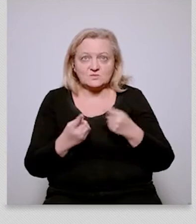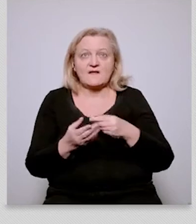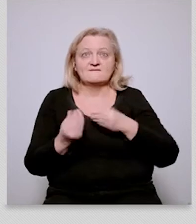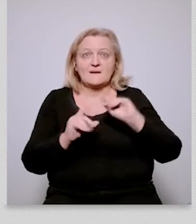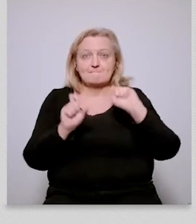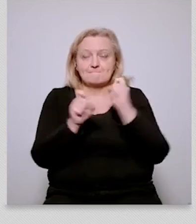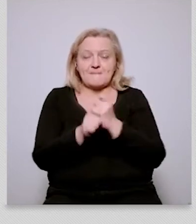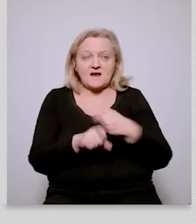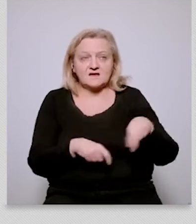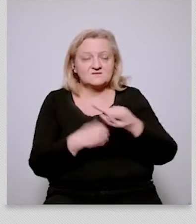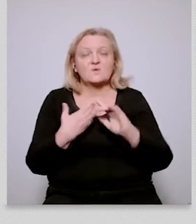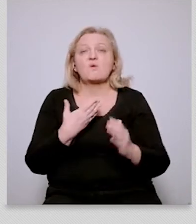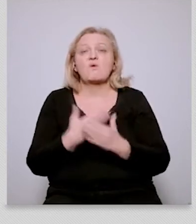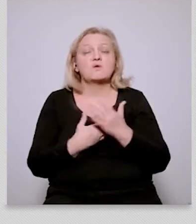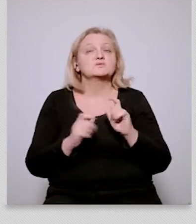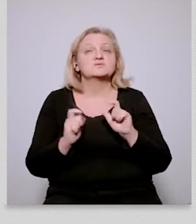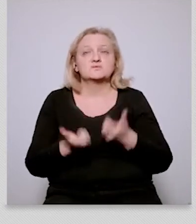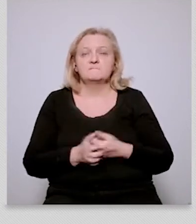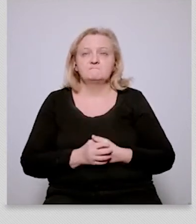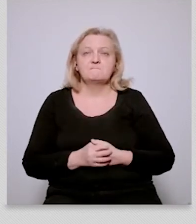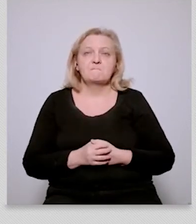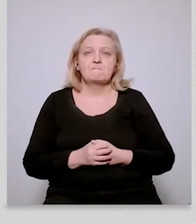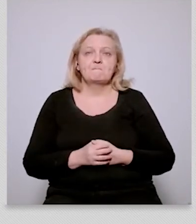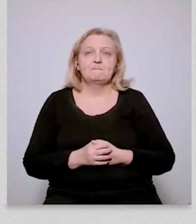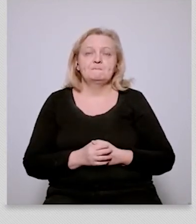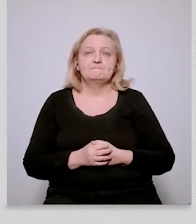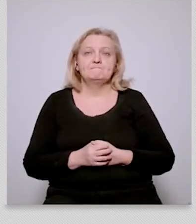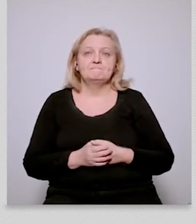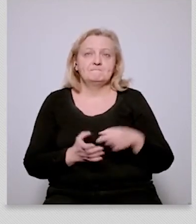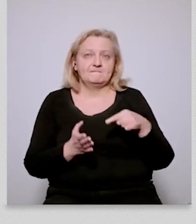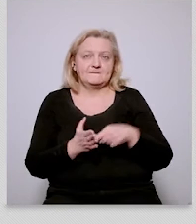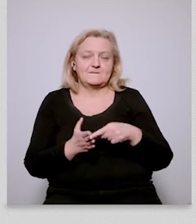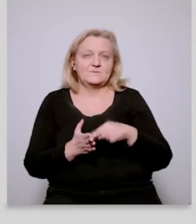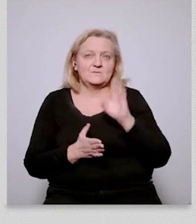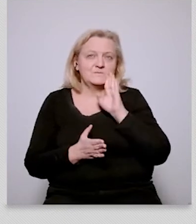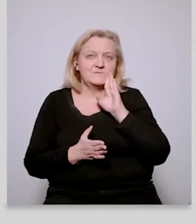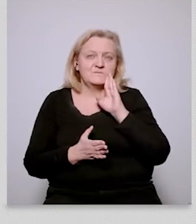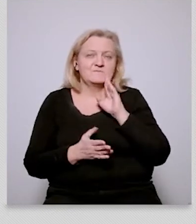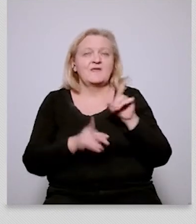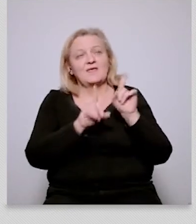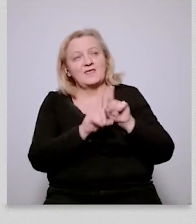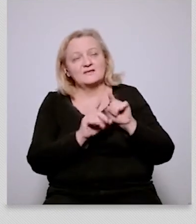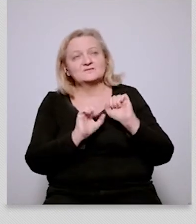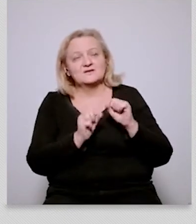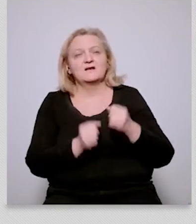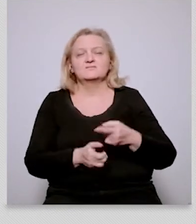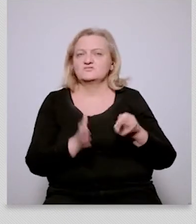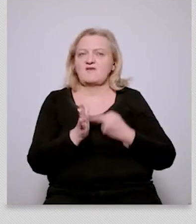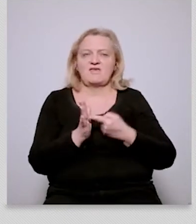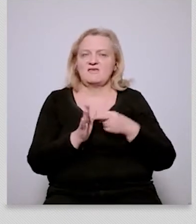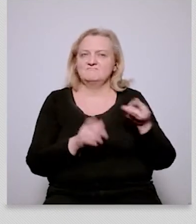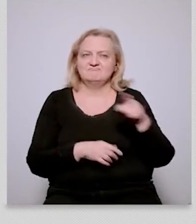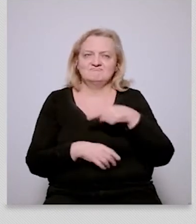państw okazało się, że takie wykorzystywanie tej retoryki jest coraz częstsze.